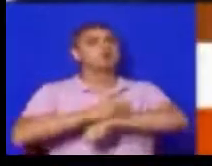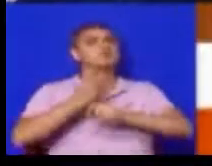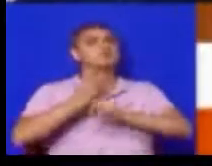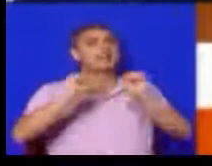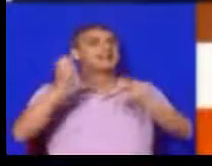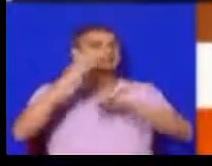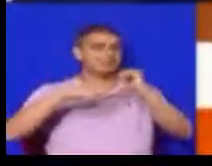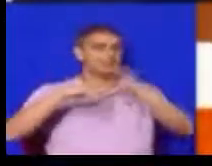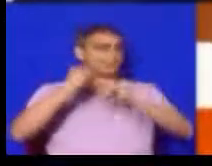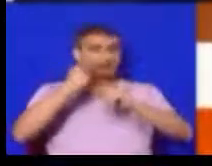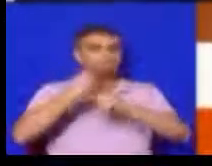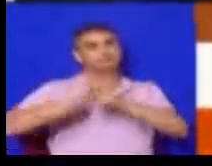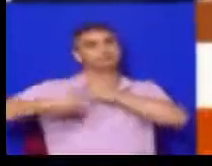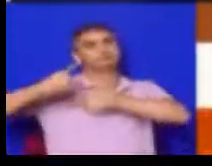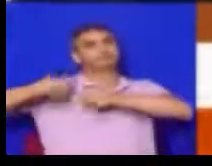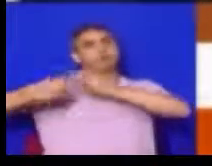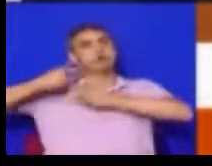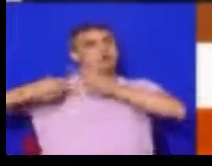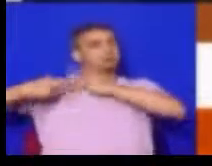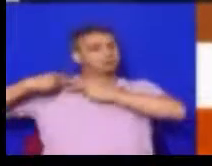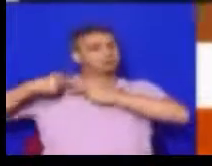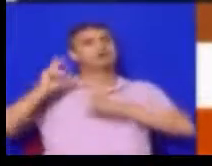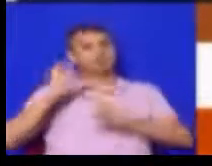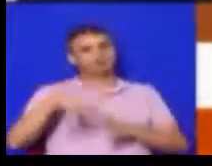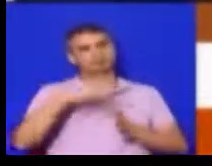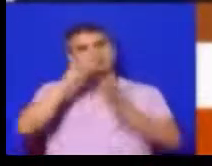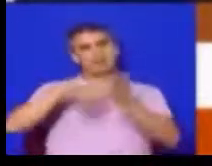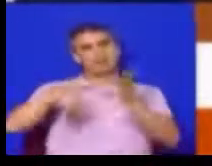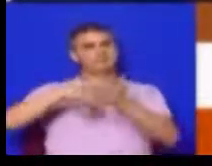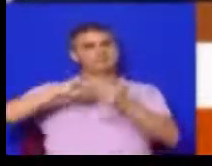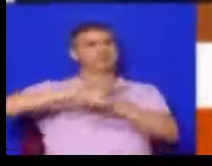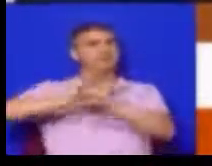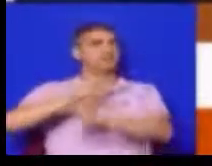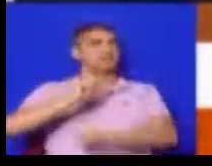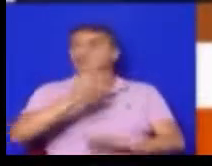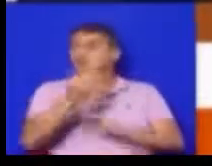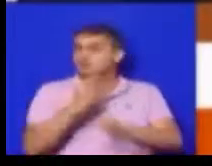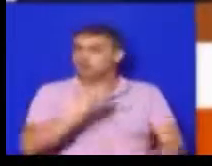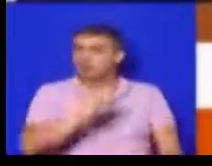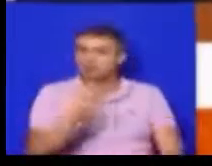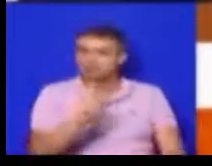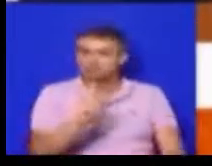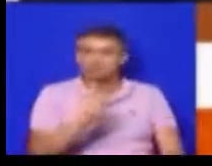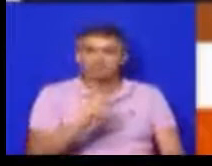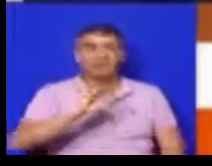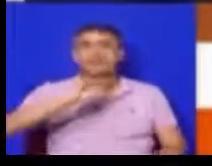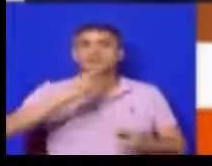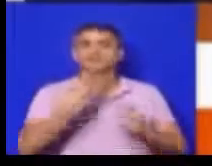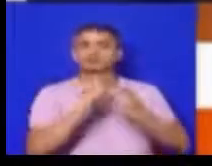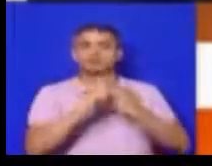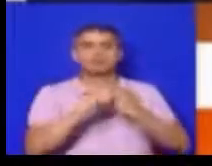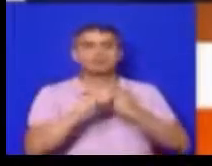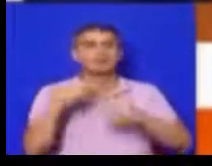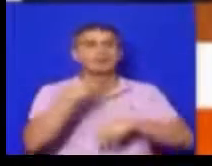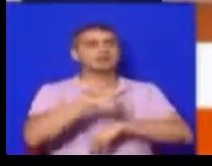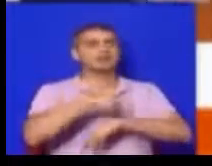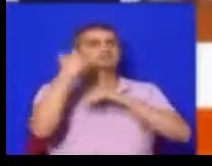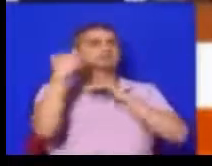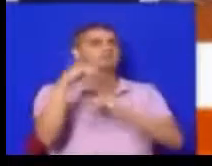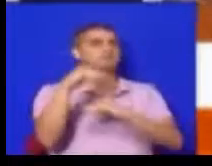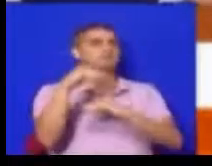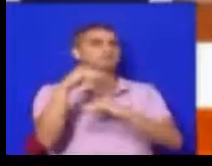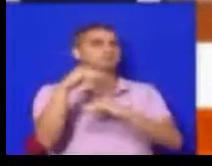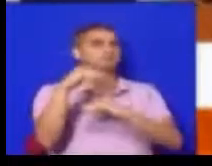נכון להסיר את הסנקציות, אבל לא לפני זה. כלומר, דבר שני, okay, בנושא okay. התהליך, okay. זה תחימתו בזמן.